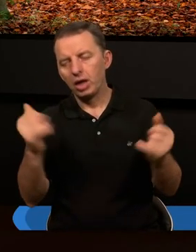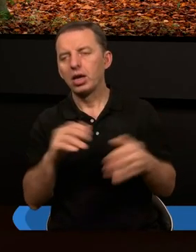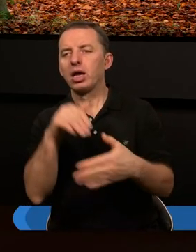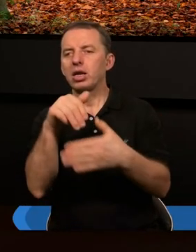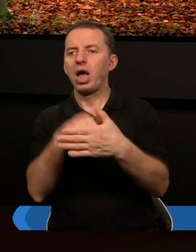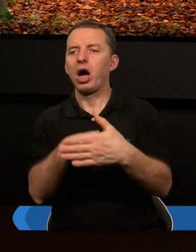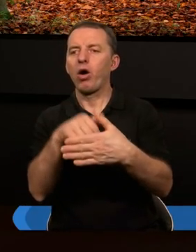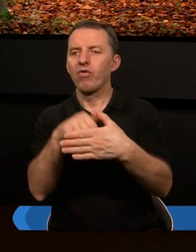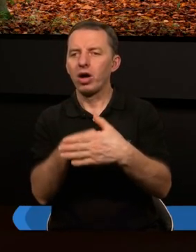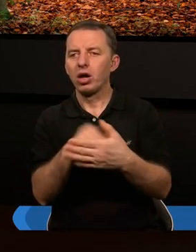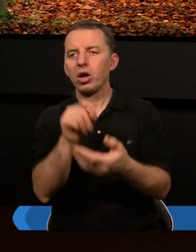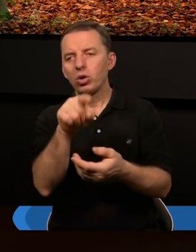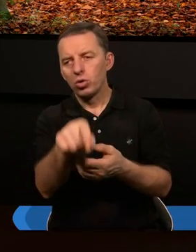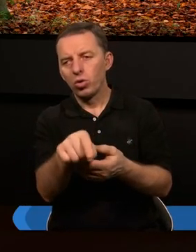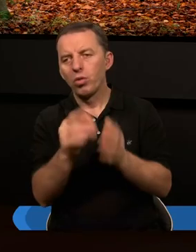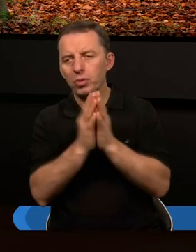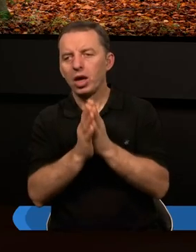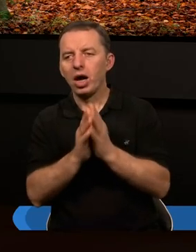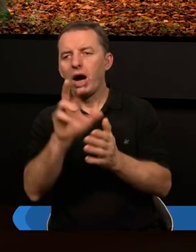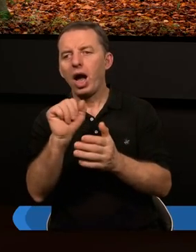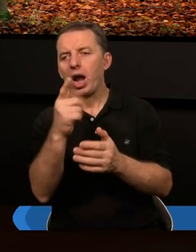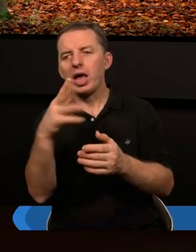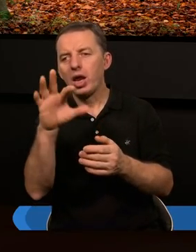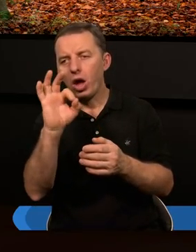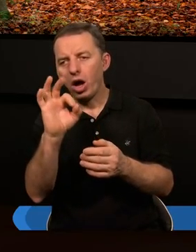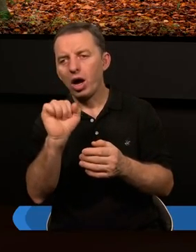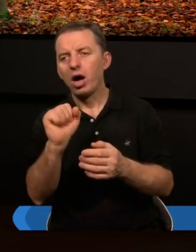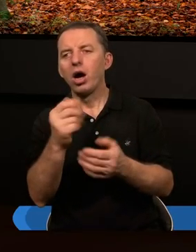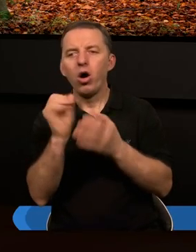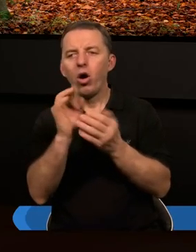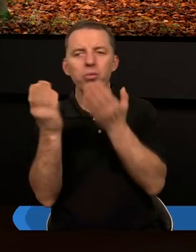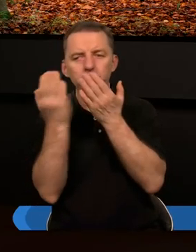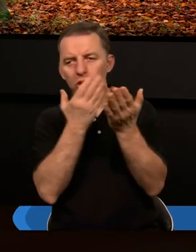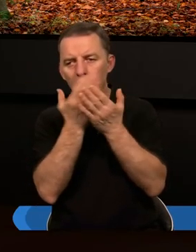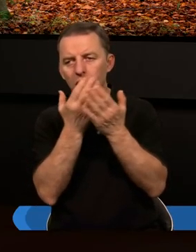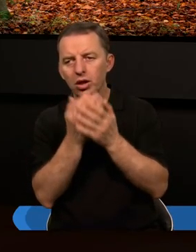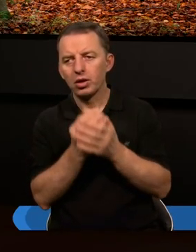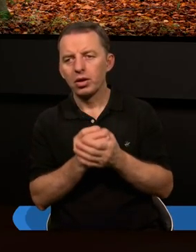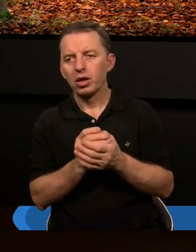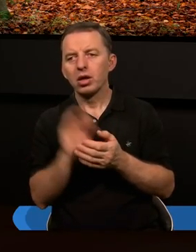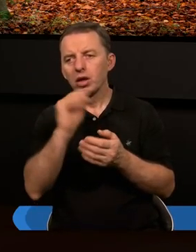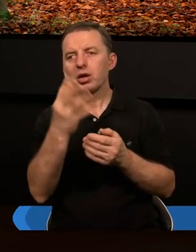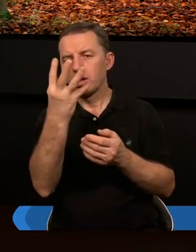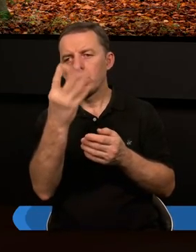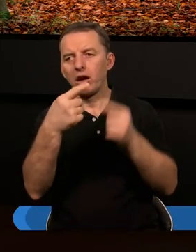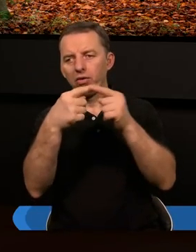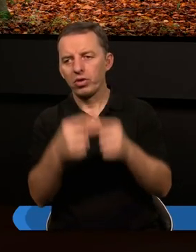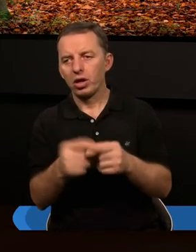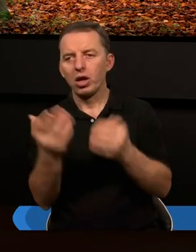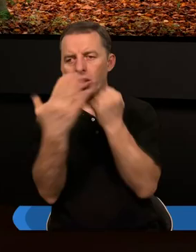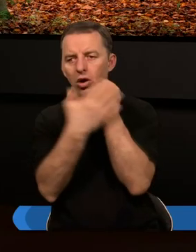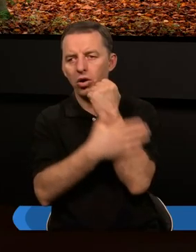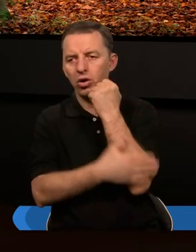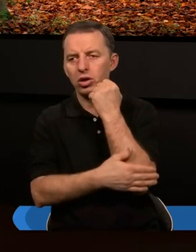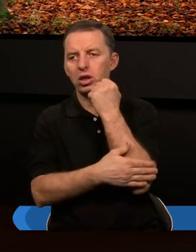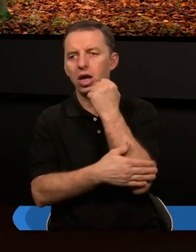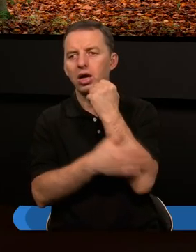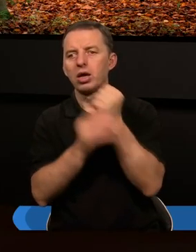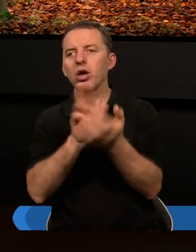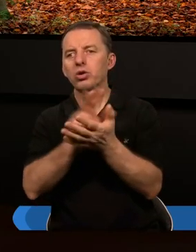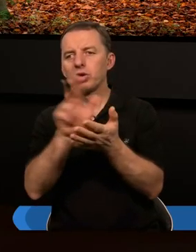zachowywali. I tutaj proszę Halinko, jakbym Cię mogła poprosić o przeczytanie jednak jeszcze tych czterech wersetów, ostatnich z list